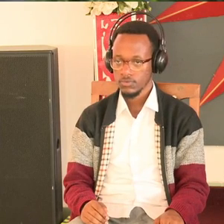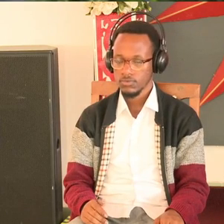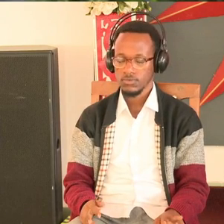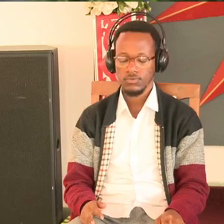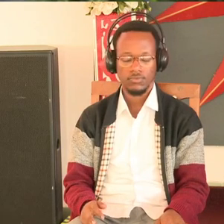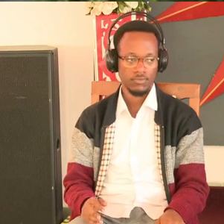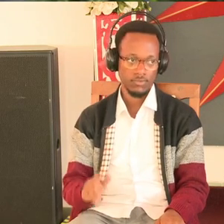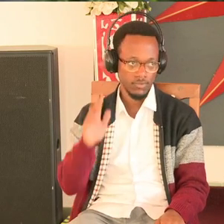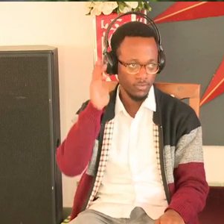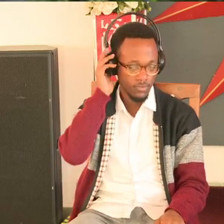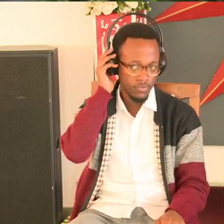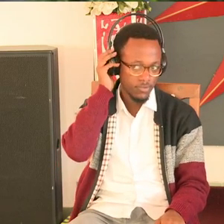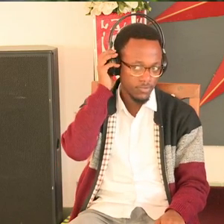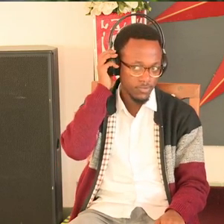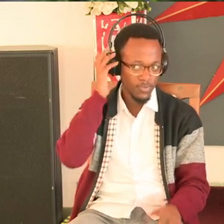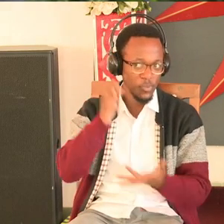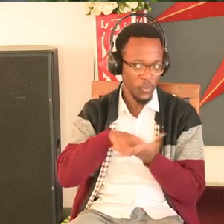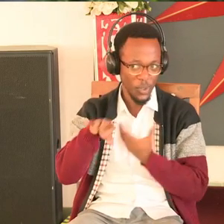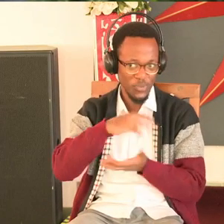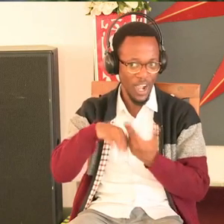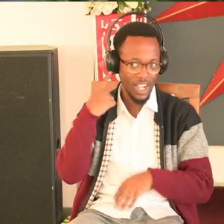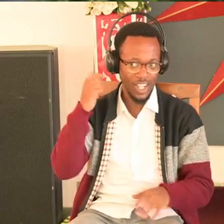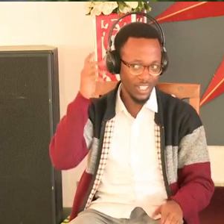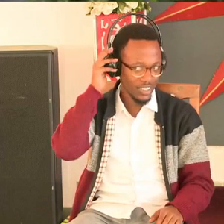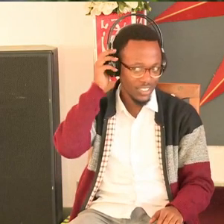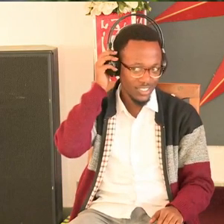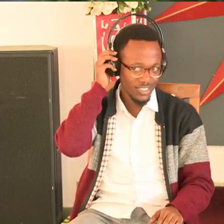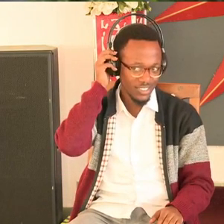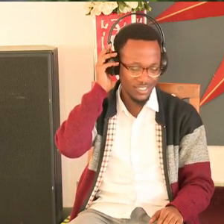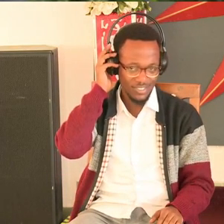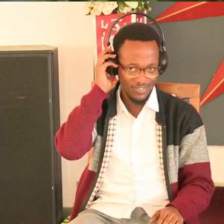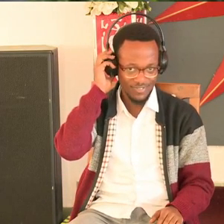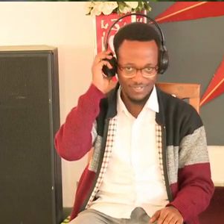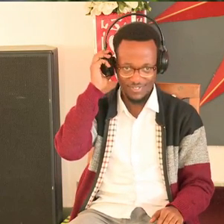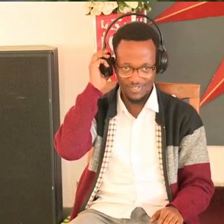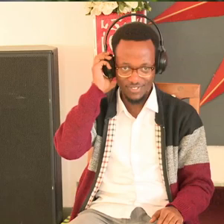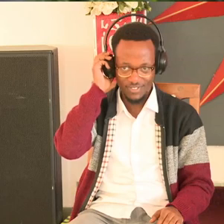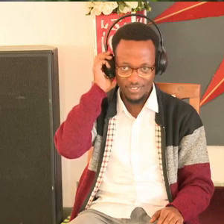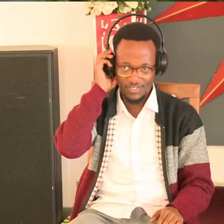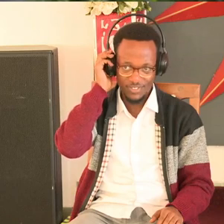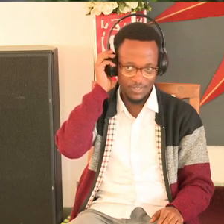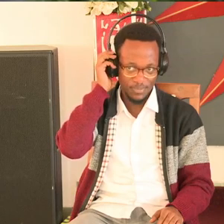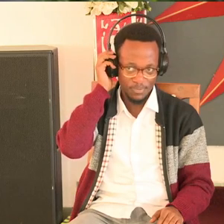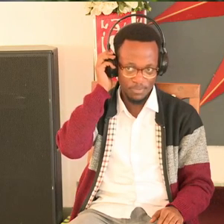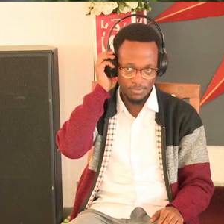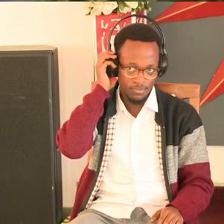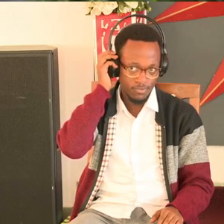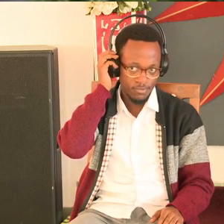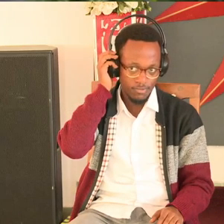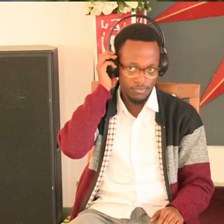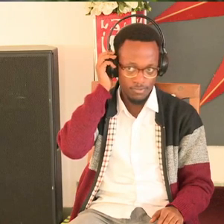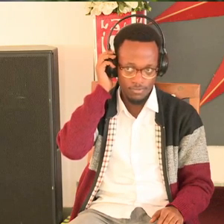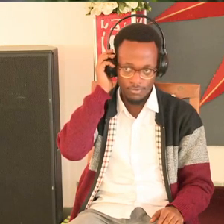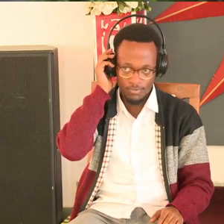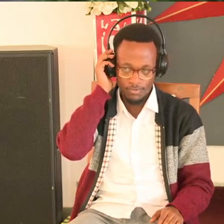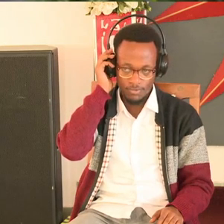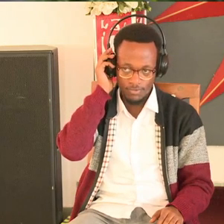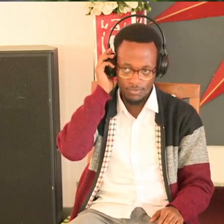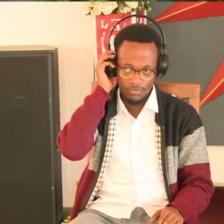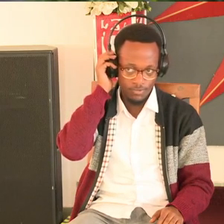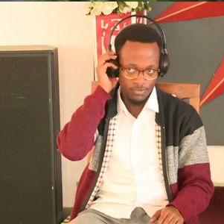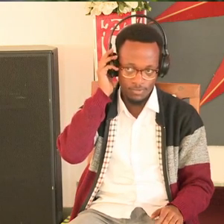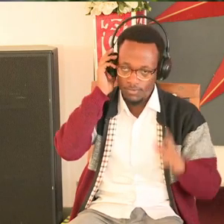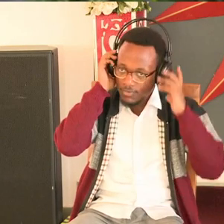cyenda kandi noneho ibingibi rwose biri mu ngingo biri mu byo Imana yakoze